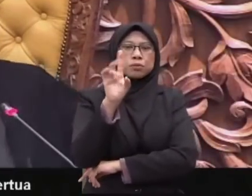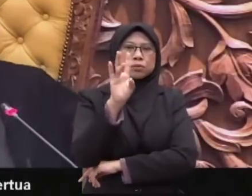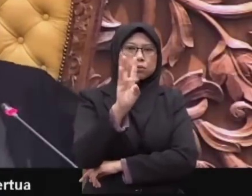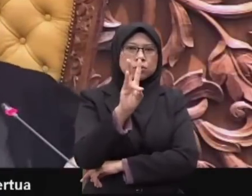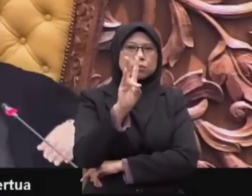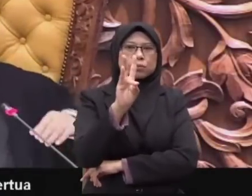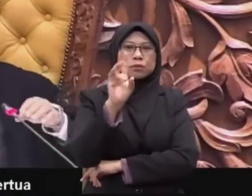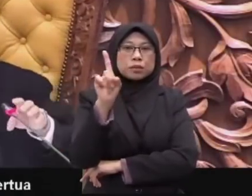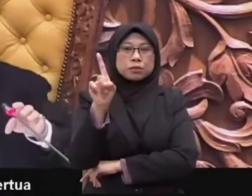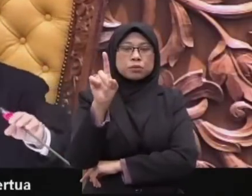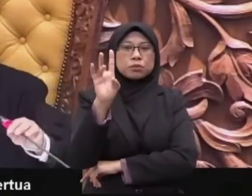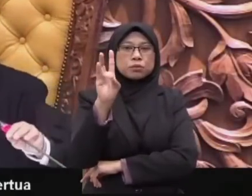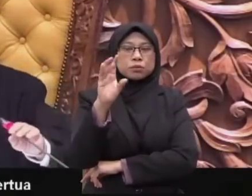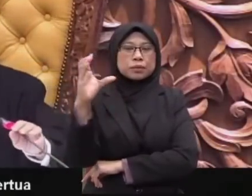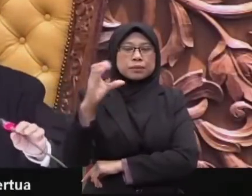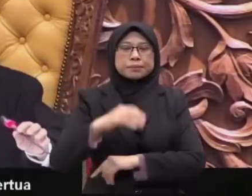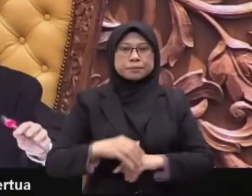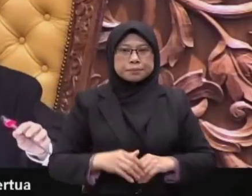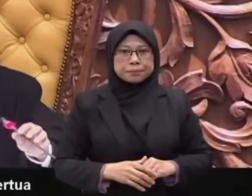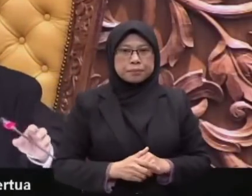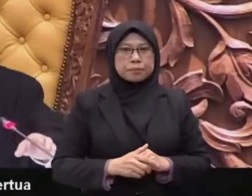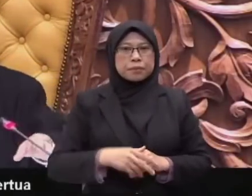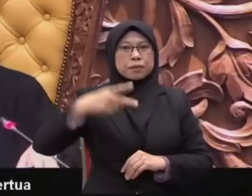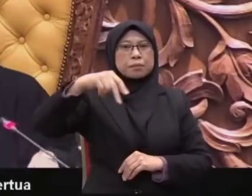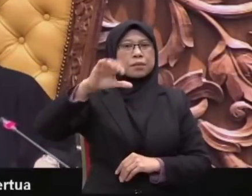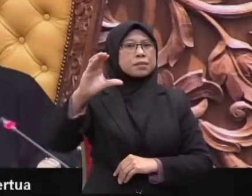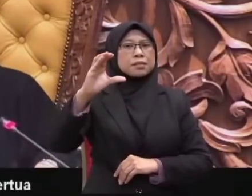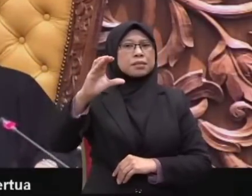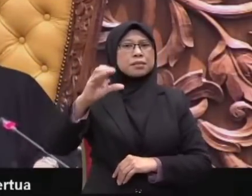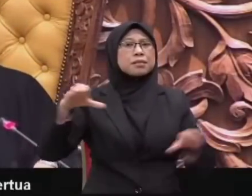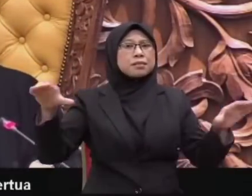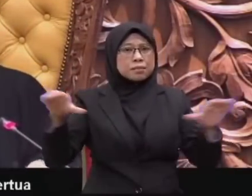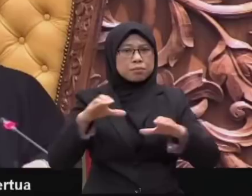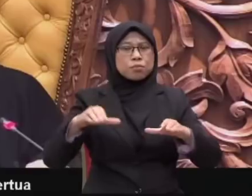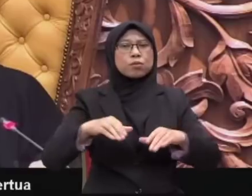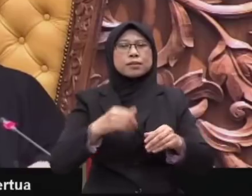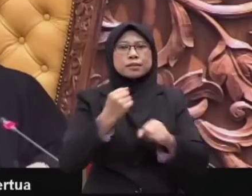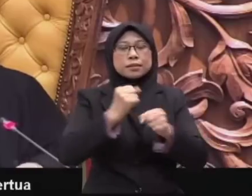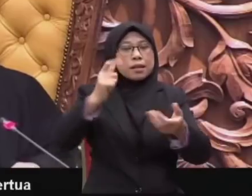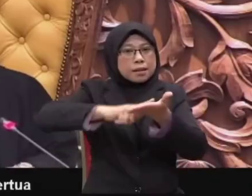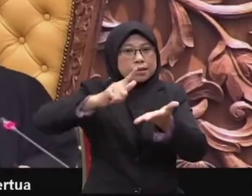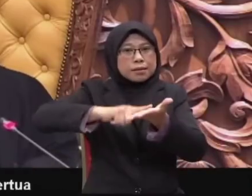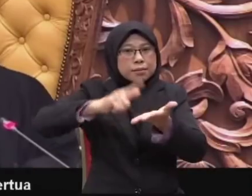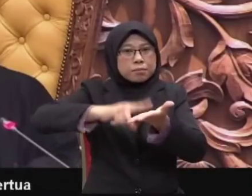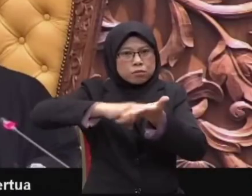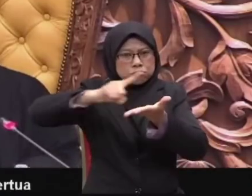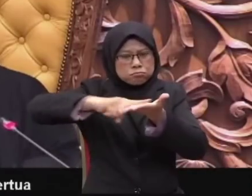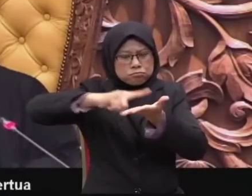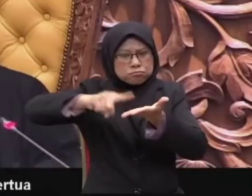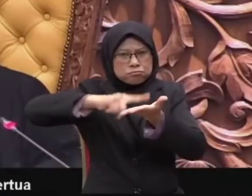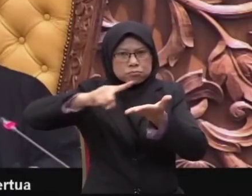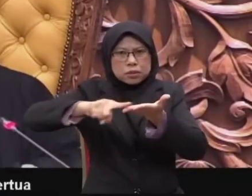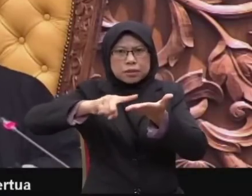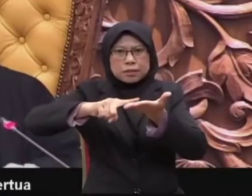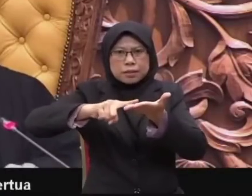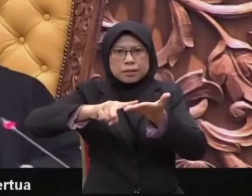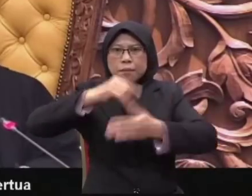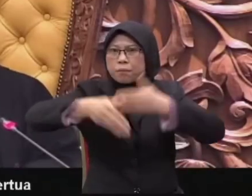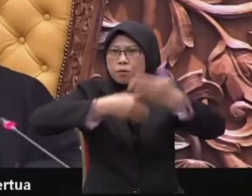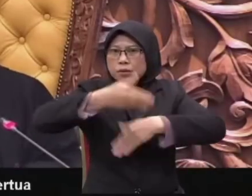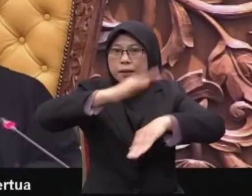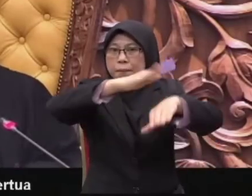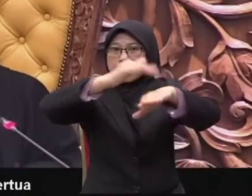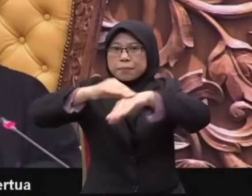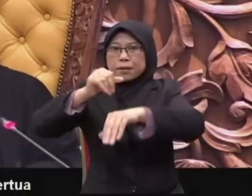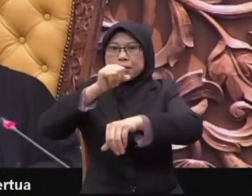77.1C. It's written there. PAC akan buat kerja laporan audit ini, buat siasatan, buat proceeding, panggil